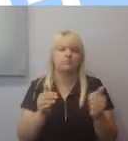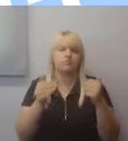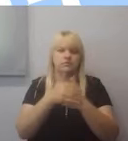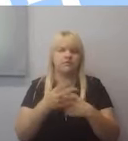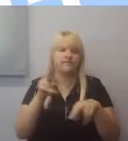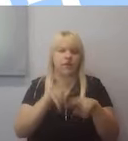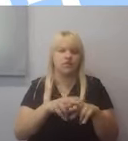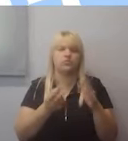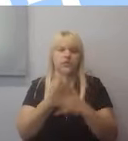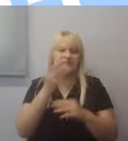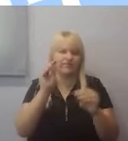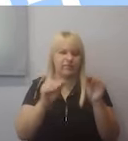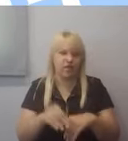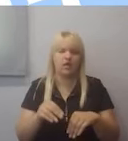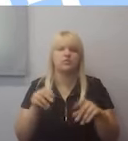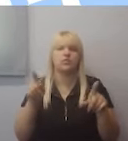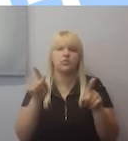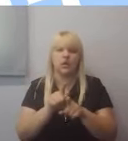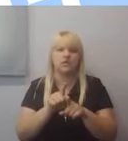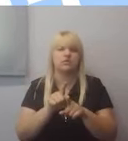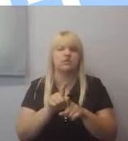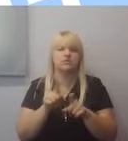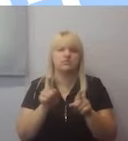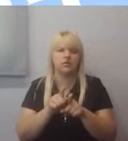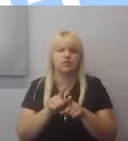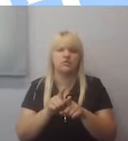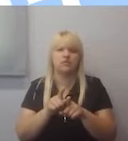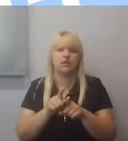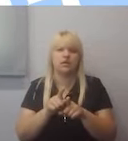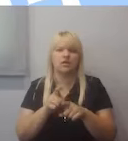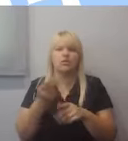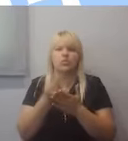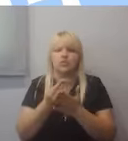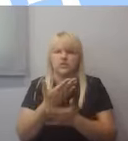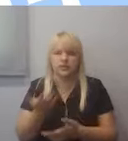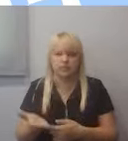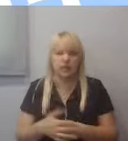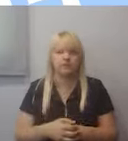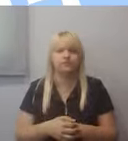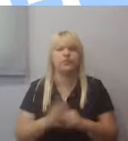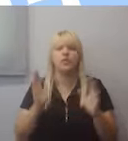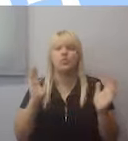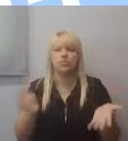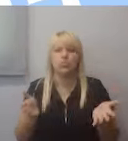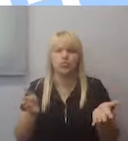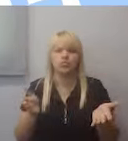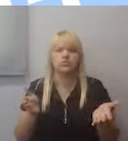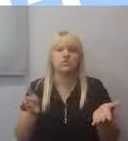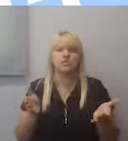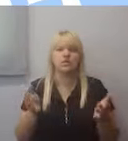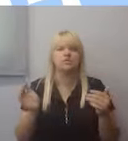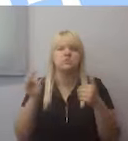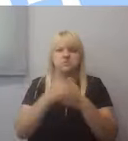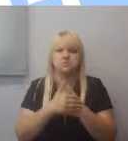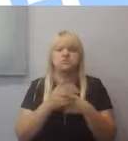ja un un un un un līdz ar to ko tas nozīmē bū būs patvēruma vietas veidosim